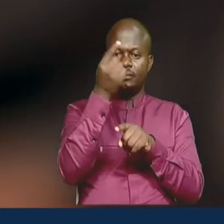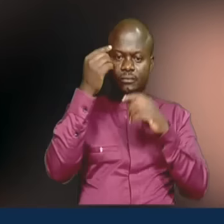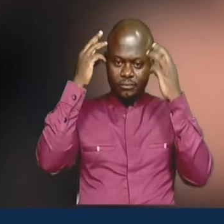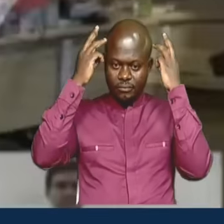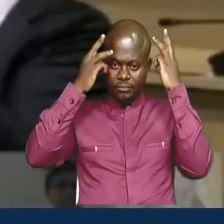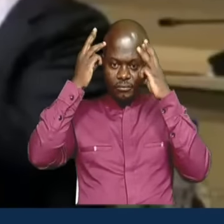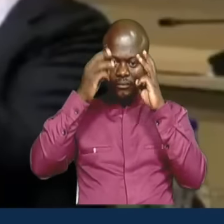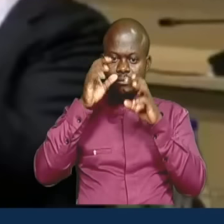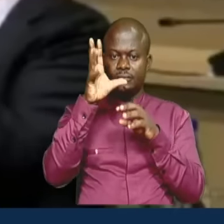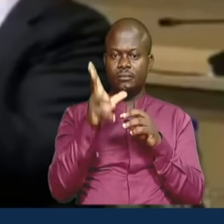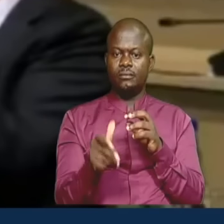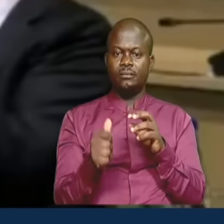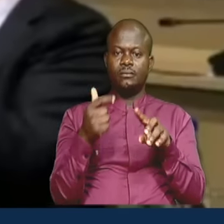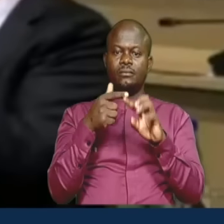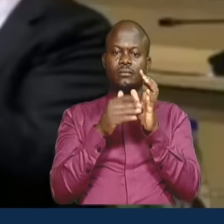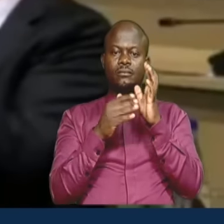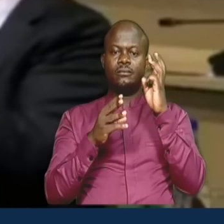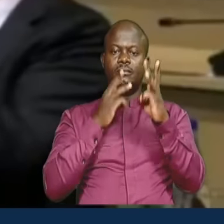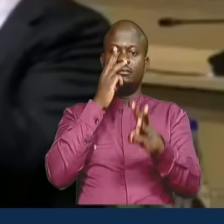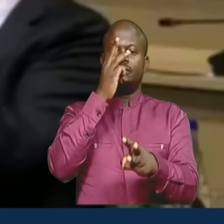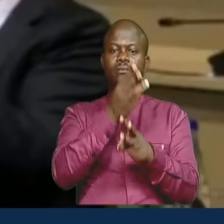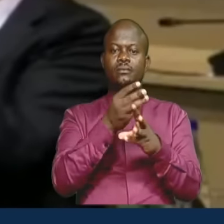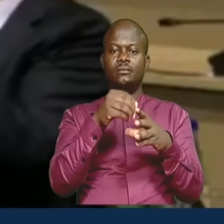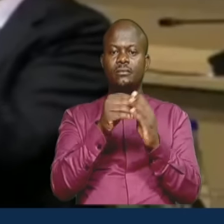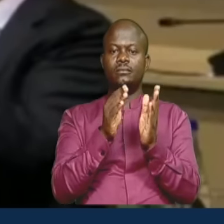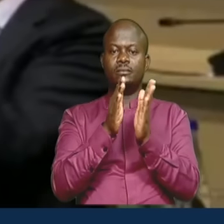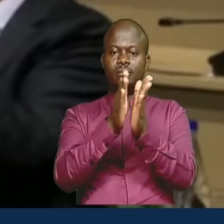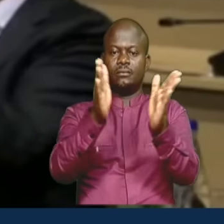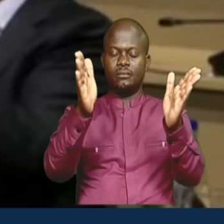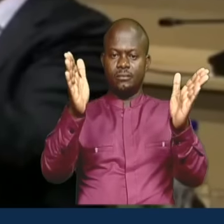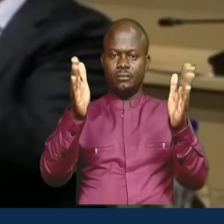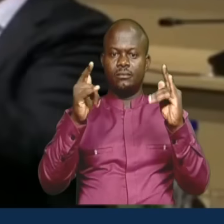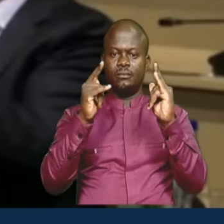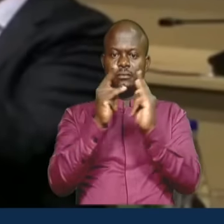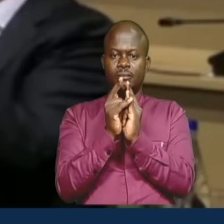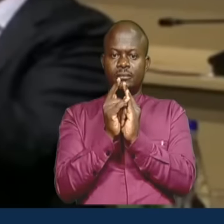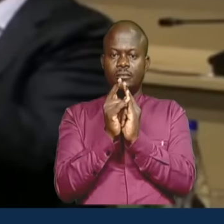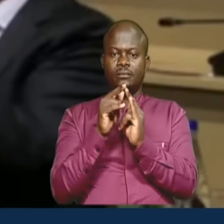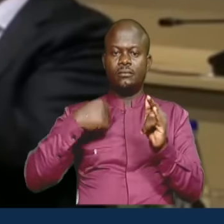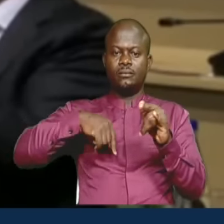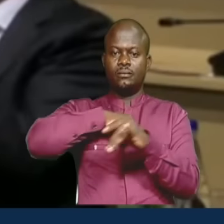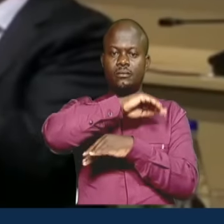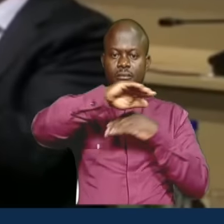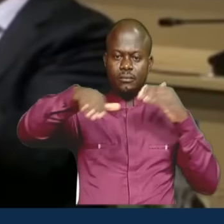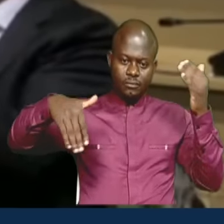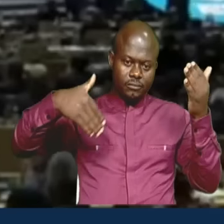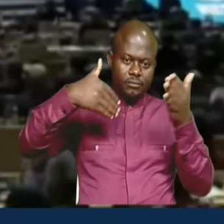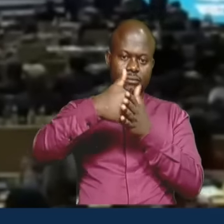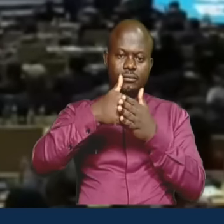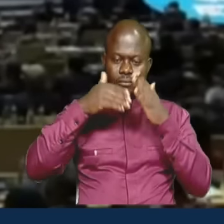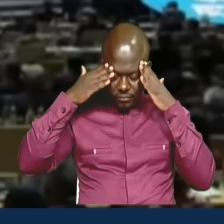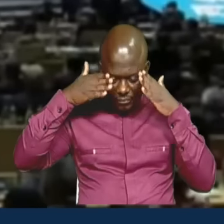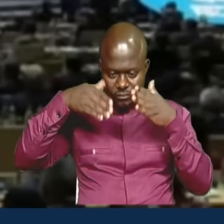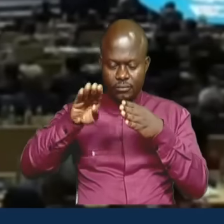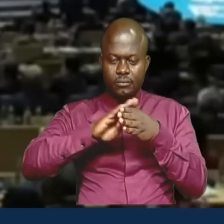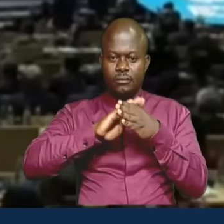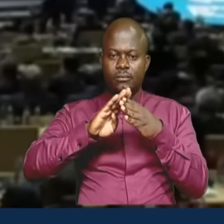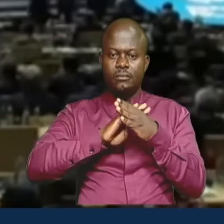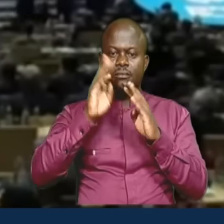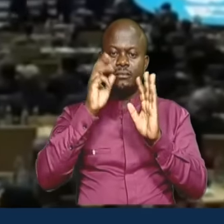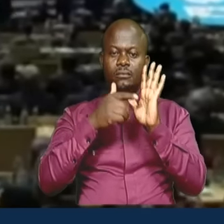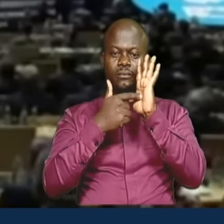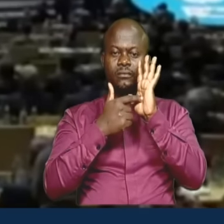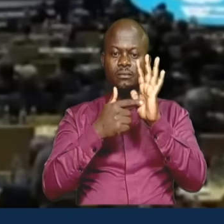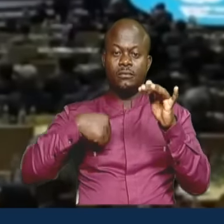wa Afurika ndetse n'isi muri rusange. Iyi nama kandi zibanda cyane ku ishoramari mu bidukikije, aho u Rwanda ruzerekana aho